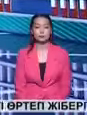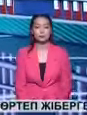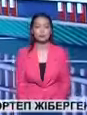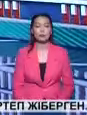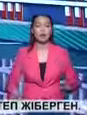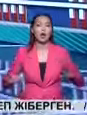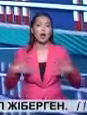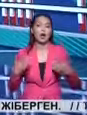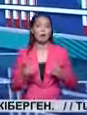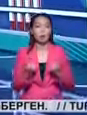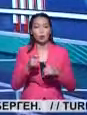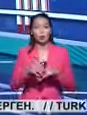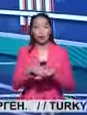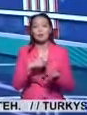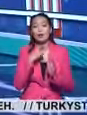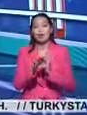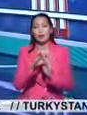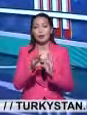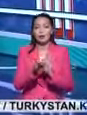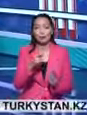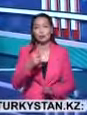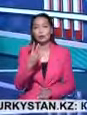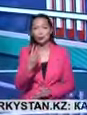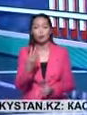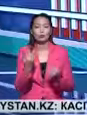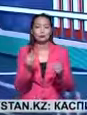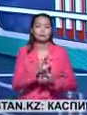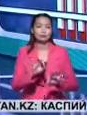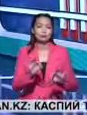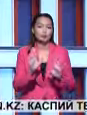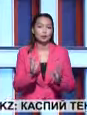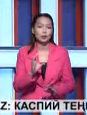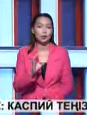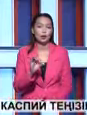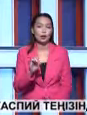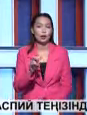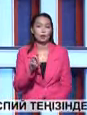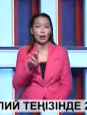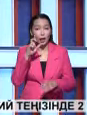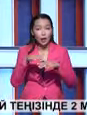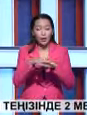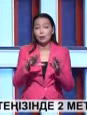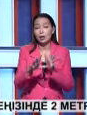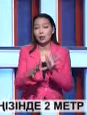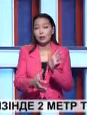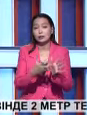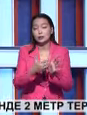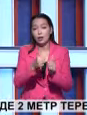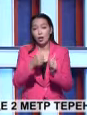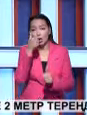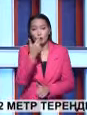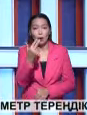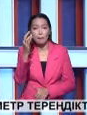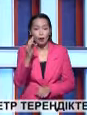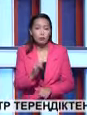Арма көрермен эфирде референдум 2024 айдары студияда мен Сүндет Оралбек. Елімізде энергия тапшылығы жыл сайын 3%-ға